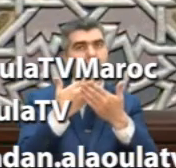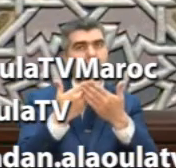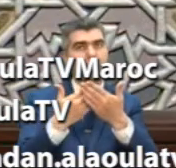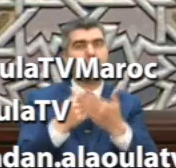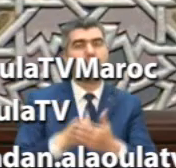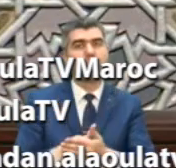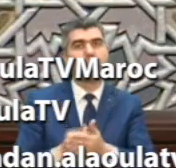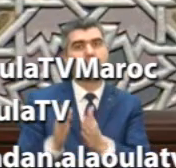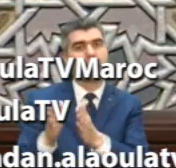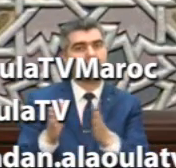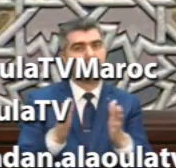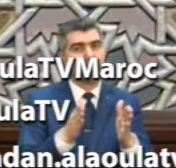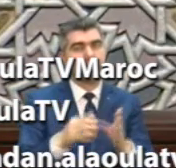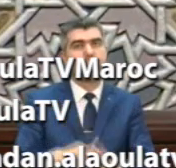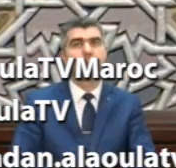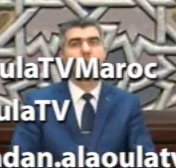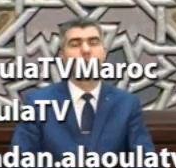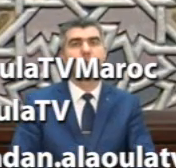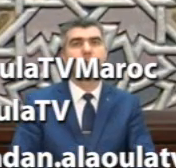يعني كن.